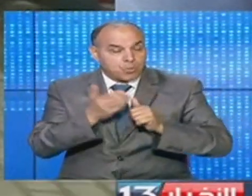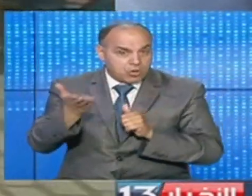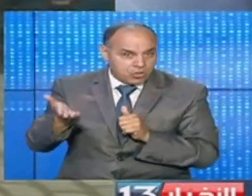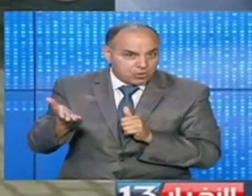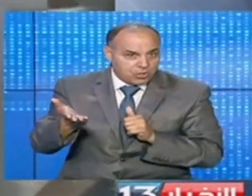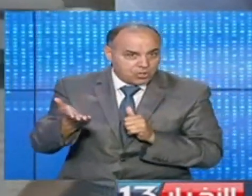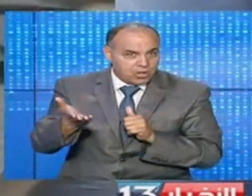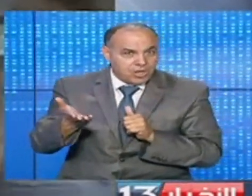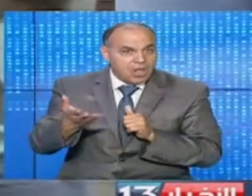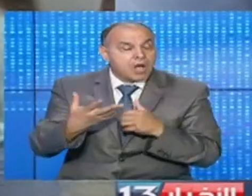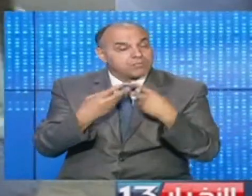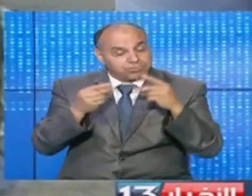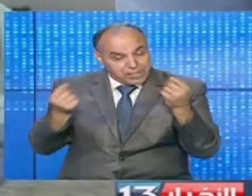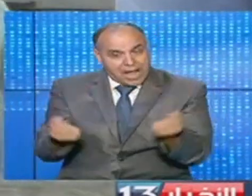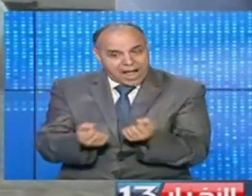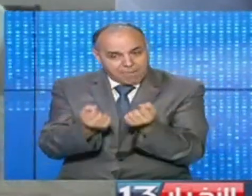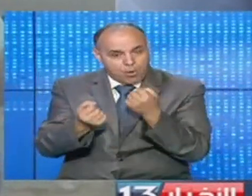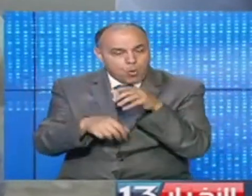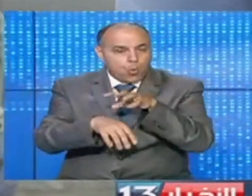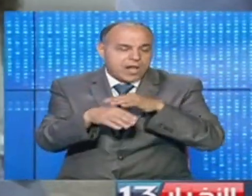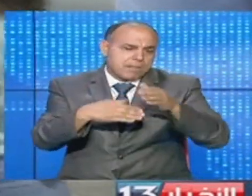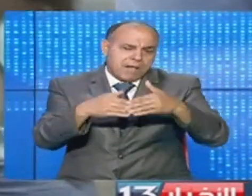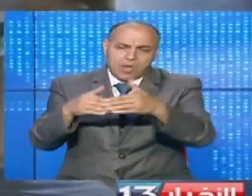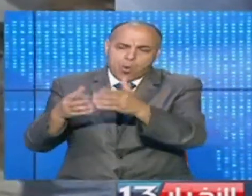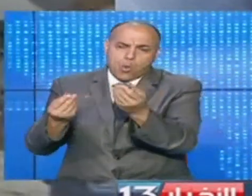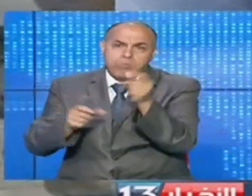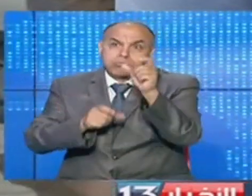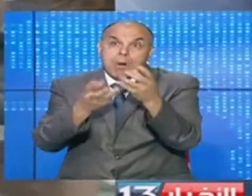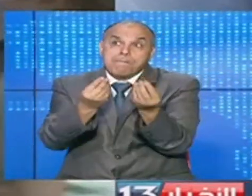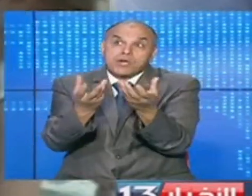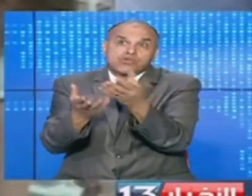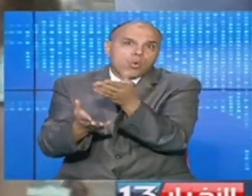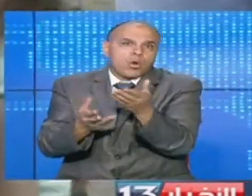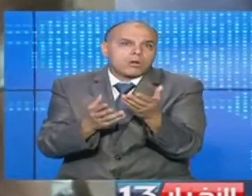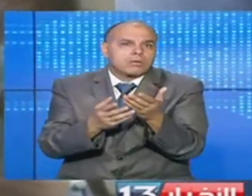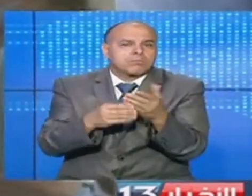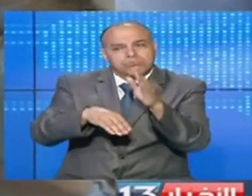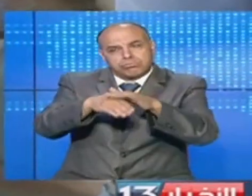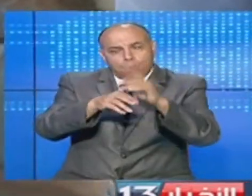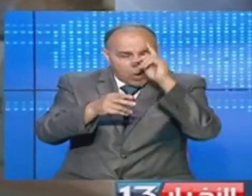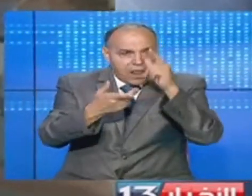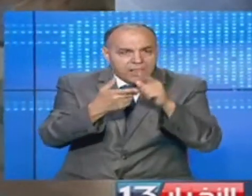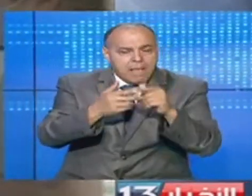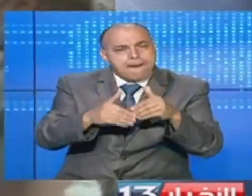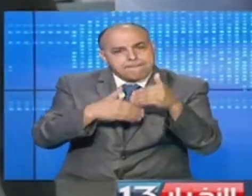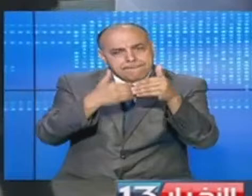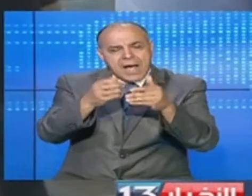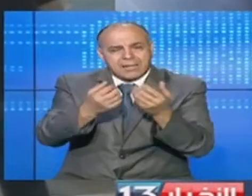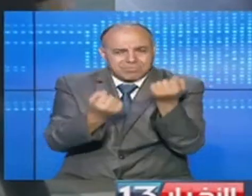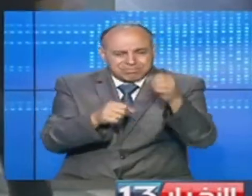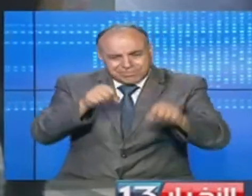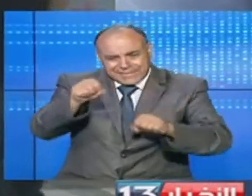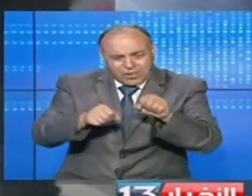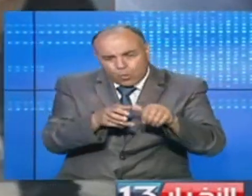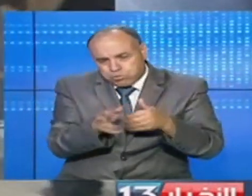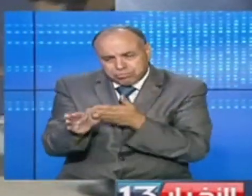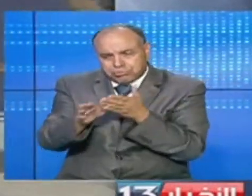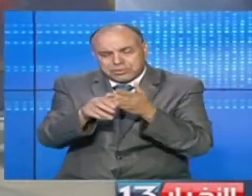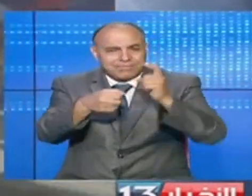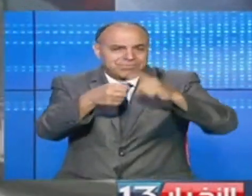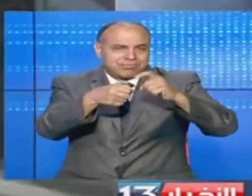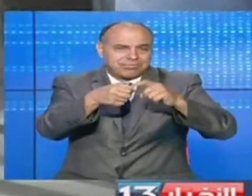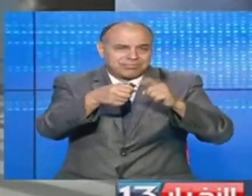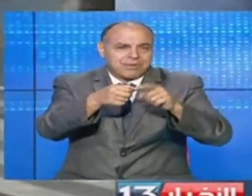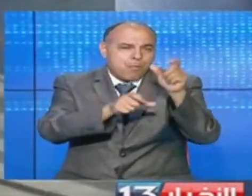وتستهدف الحمله الولايات ذات الكثافه السكانيه العاليه والتي ستمر بها القافله من اجل في تسجيل